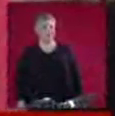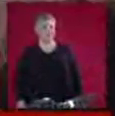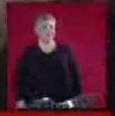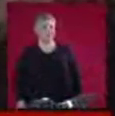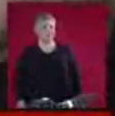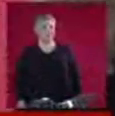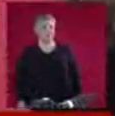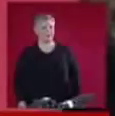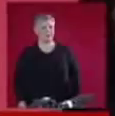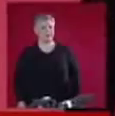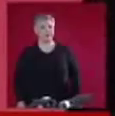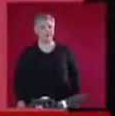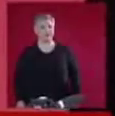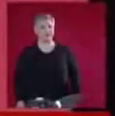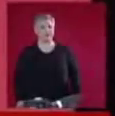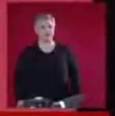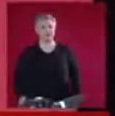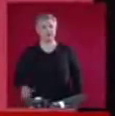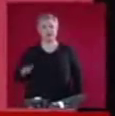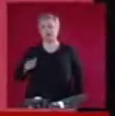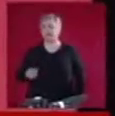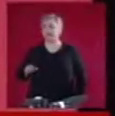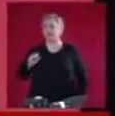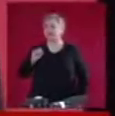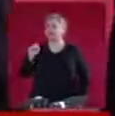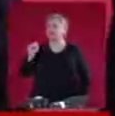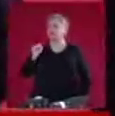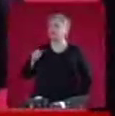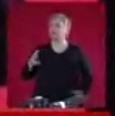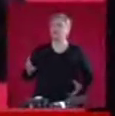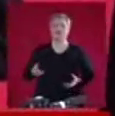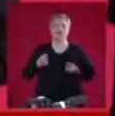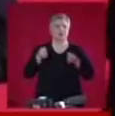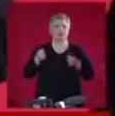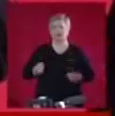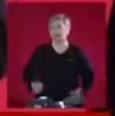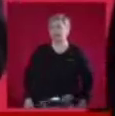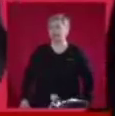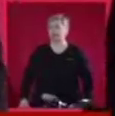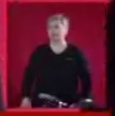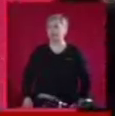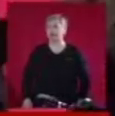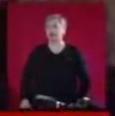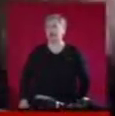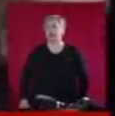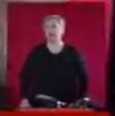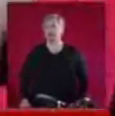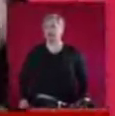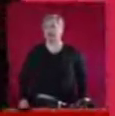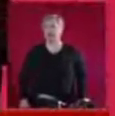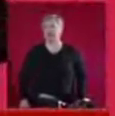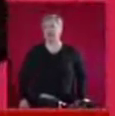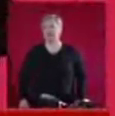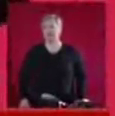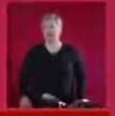μας να καλέσω το σωτήρη το βαλέ ο σωτήρης ο γνωστός σε